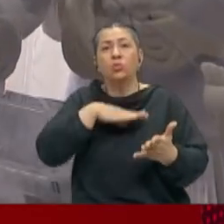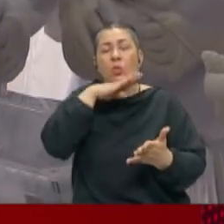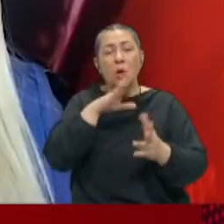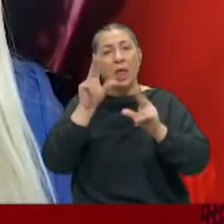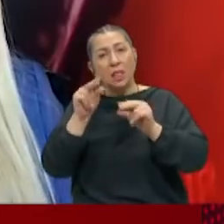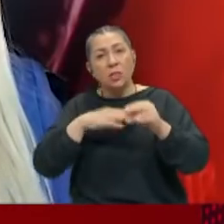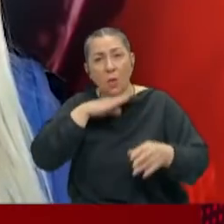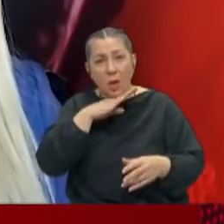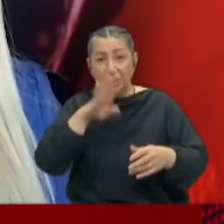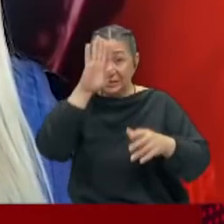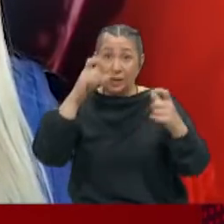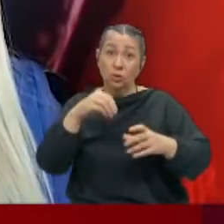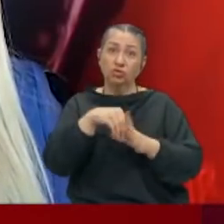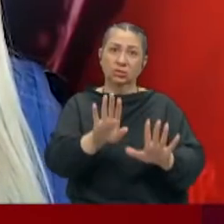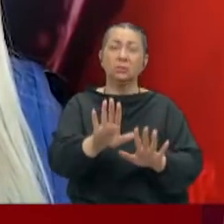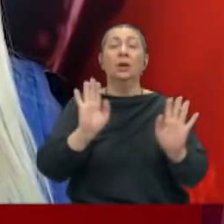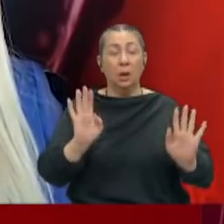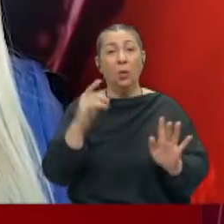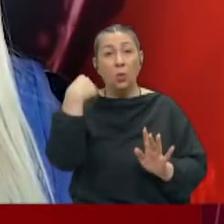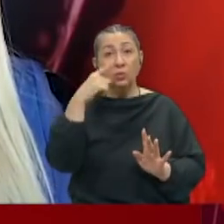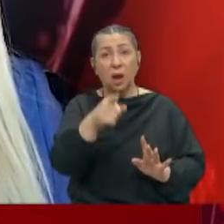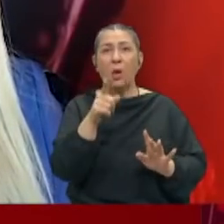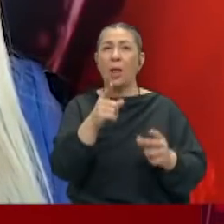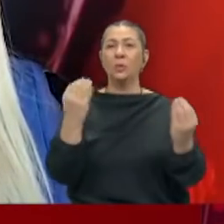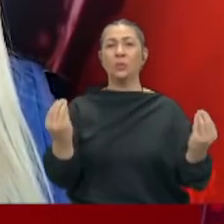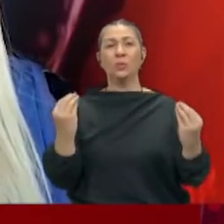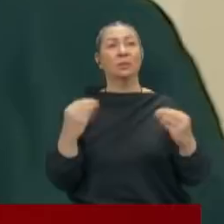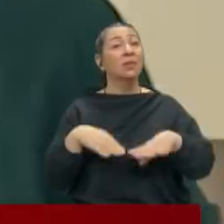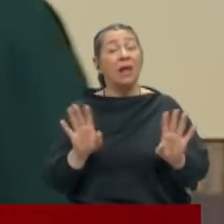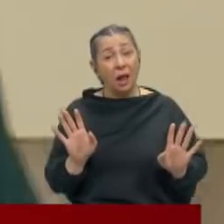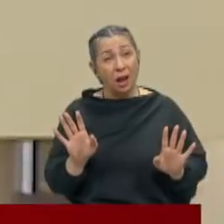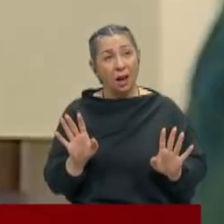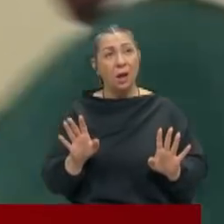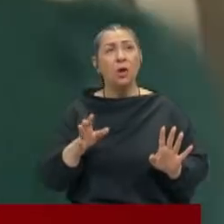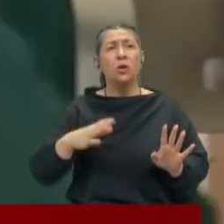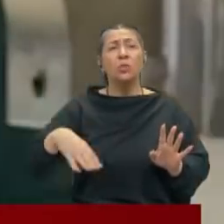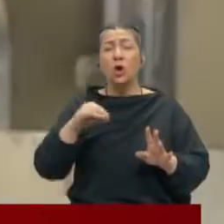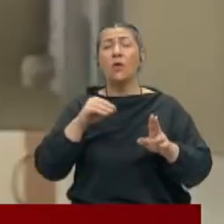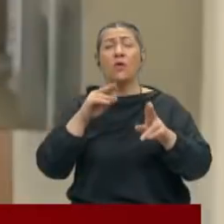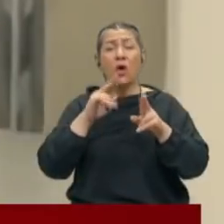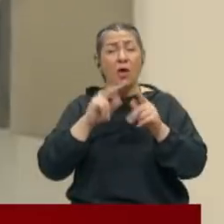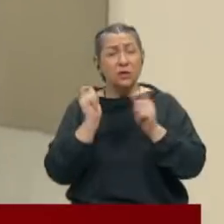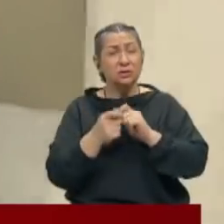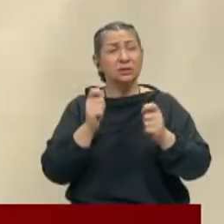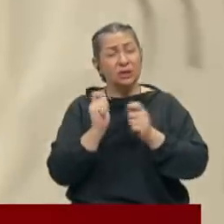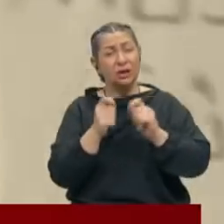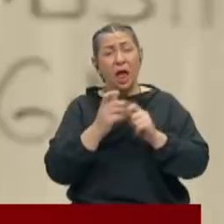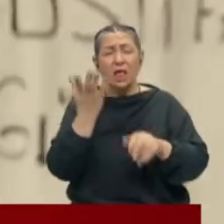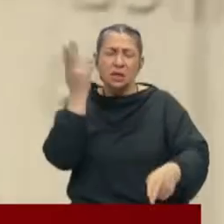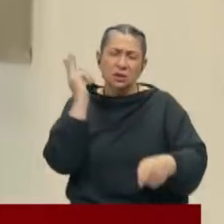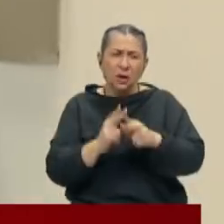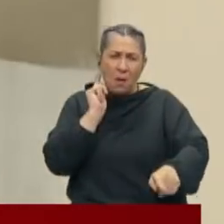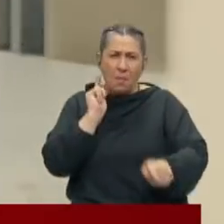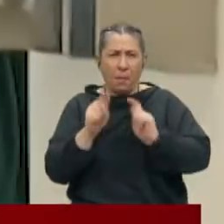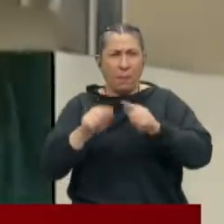için söylüyorum. Dolayısıyla öyle durum çok toz pembe değil. Tüm varyantların da piklerinde en hızlı bulaşan